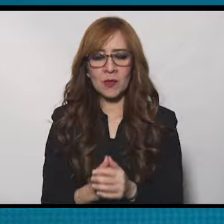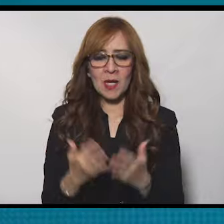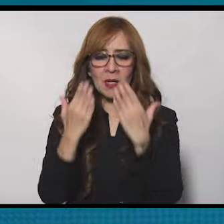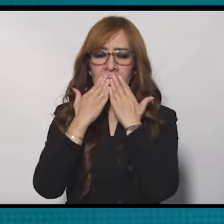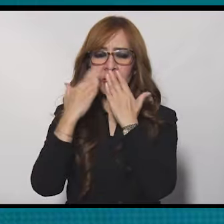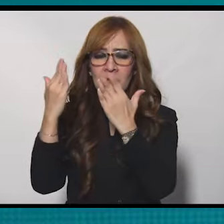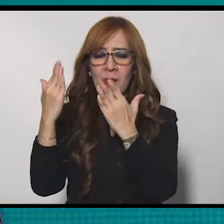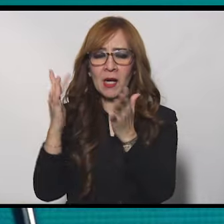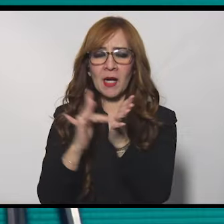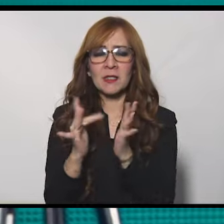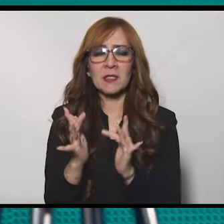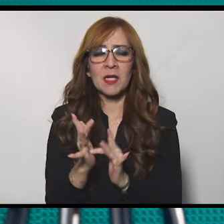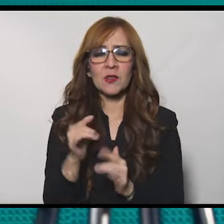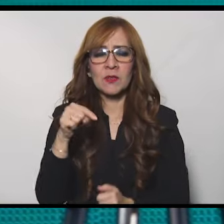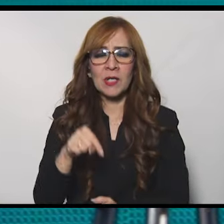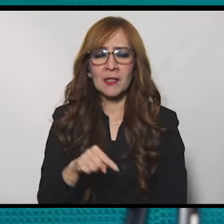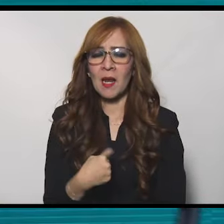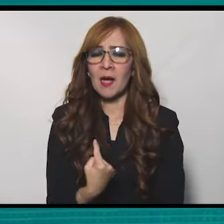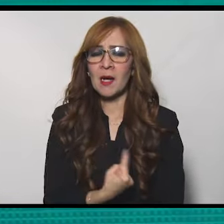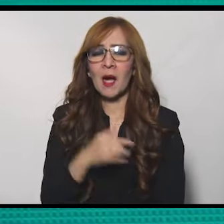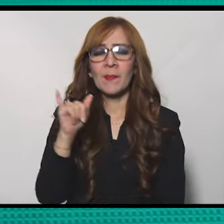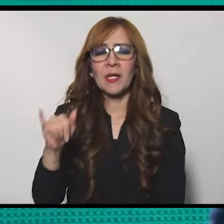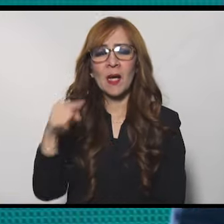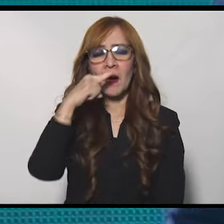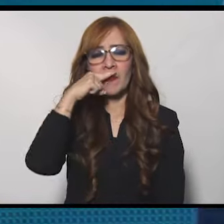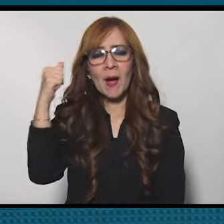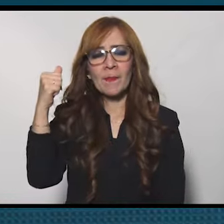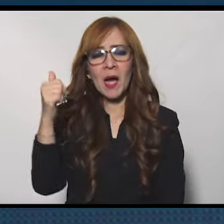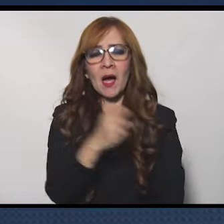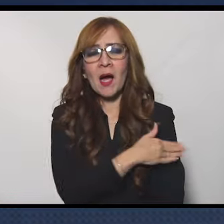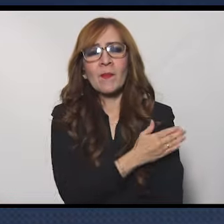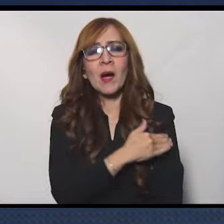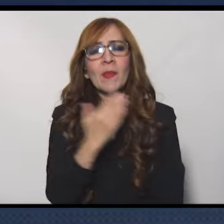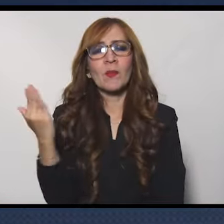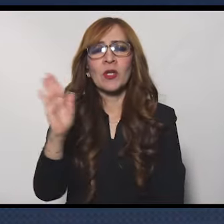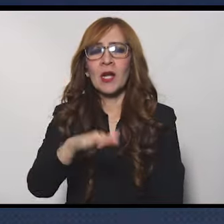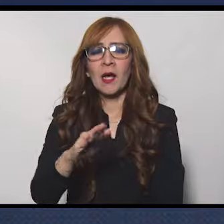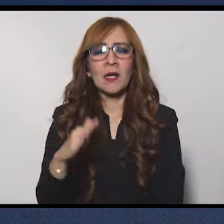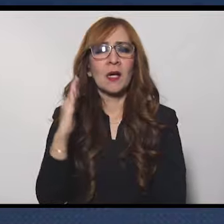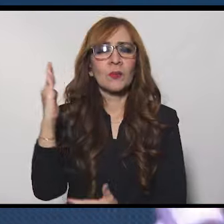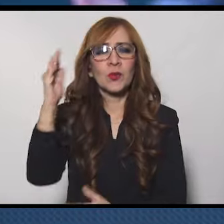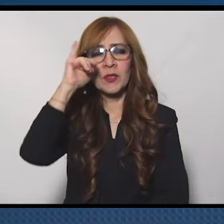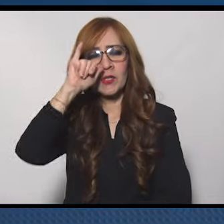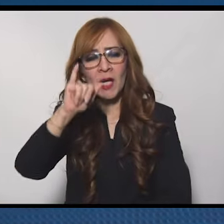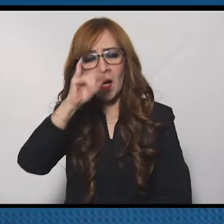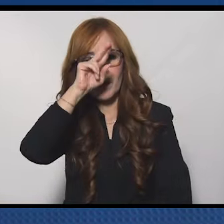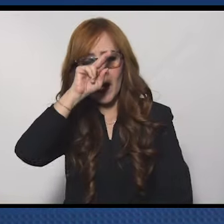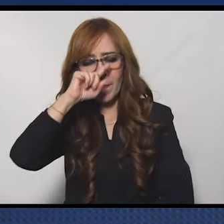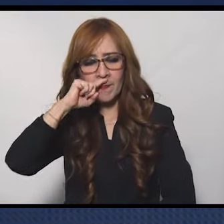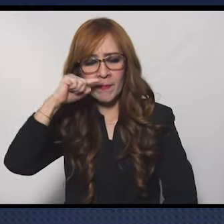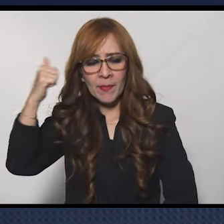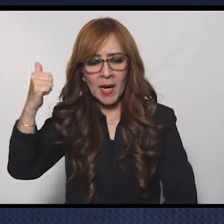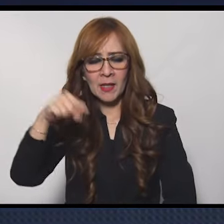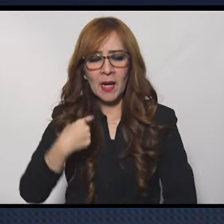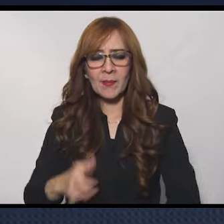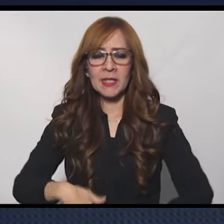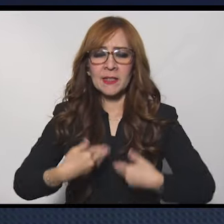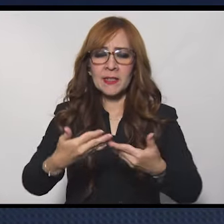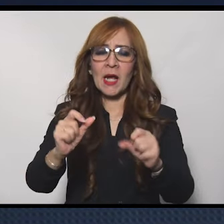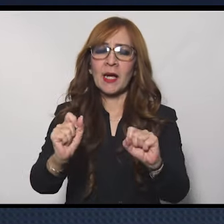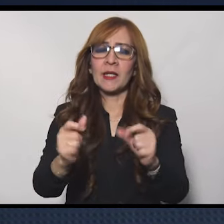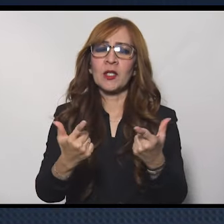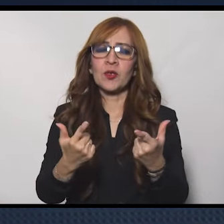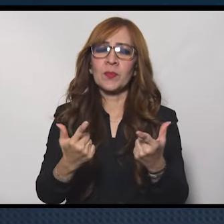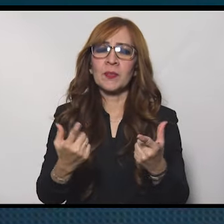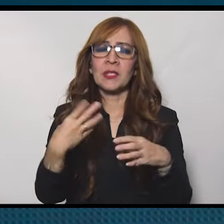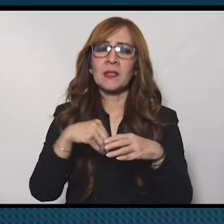you, Jesus. Inilah kami, ya Bapa, hamba-hamba-Mu dan anak-anak-Mu, ya Bapa. Kami menyerahkan hidup kami hanya